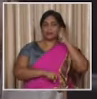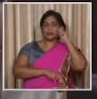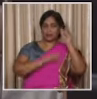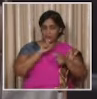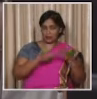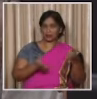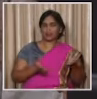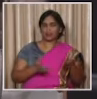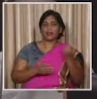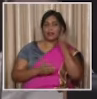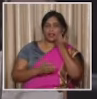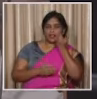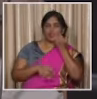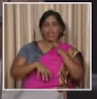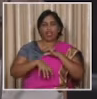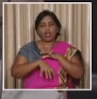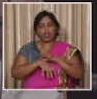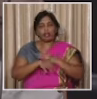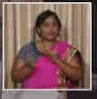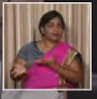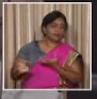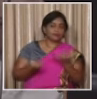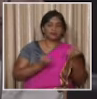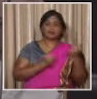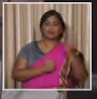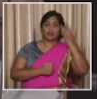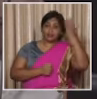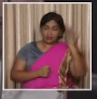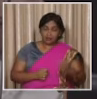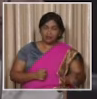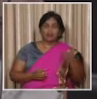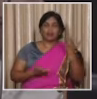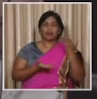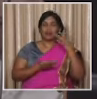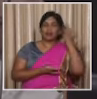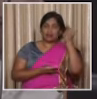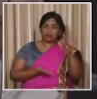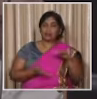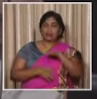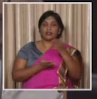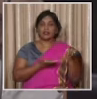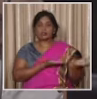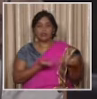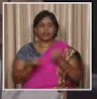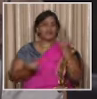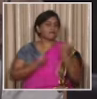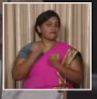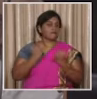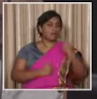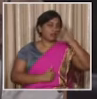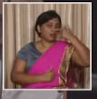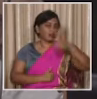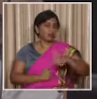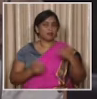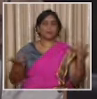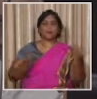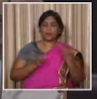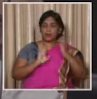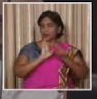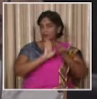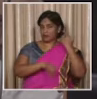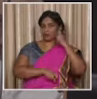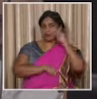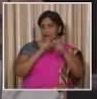ජාතියක්. ලෙඩෙක් ඉස්පිරිතාලේ ගෙන යන්න, මරණයක් සුසාන භූමියටත් ගෙන යන්න වාහනයට තෙල් ටිකක් ගහන්න බැරිව